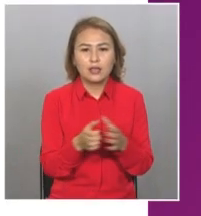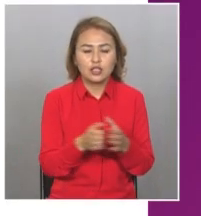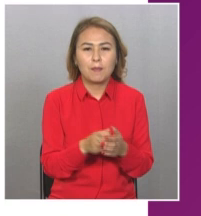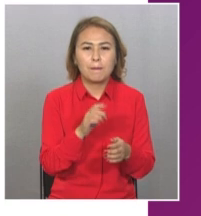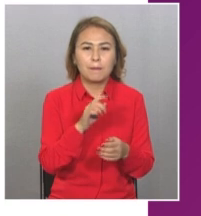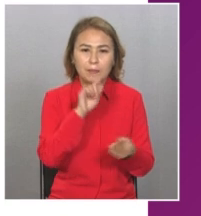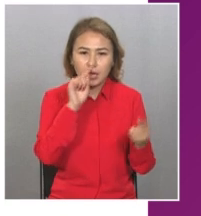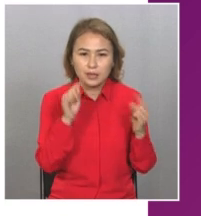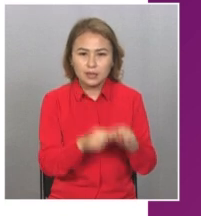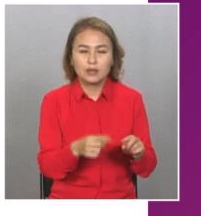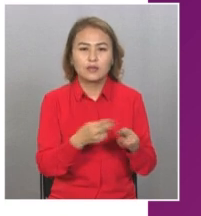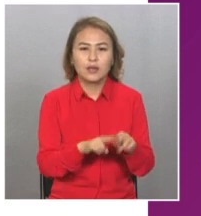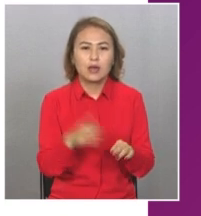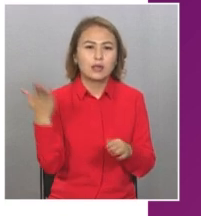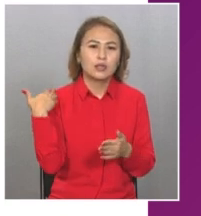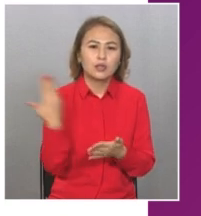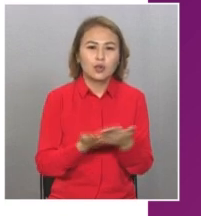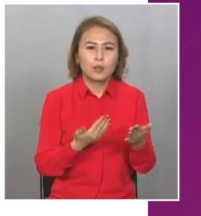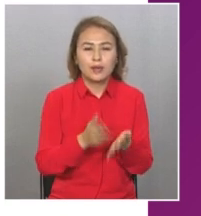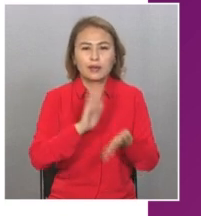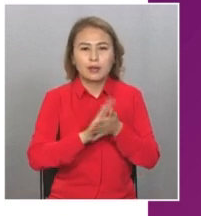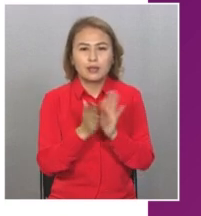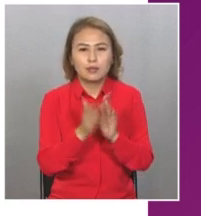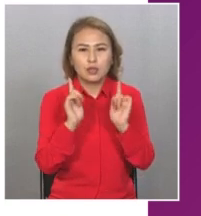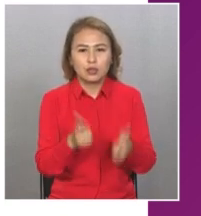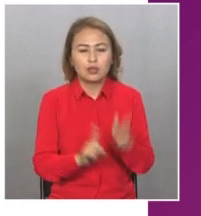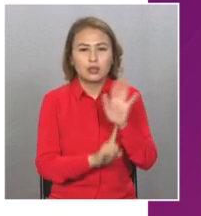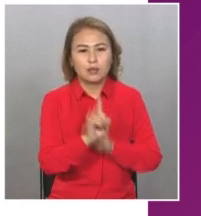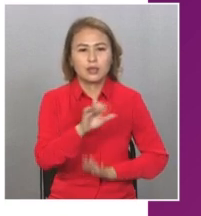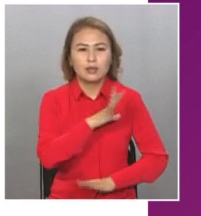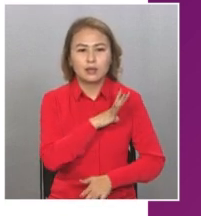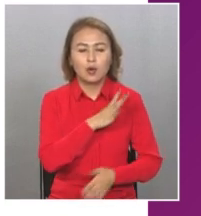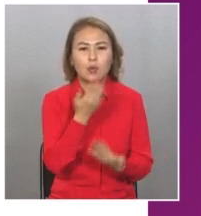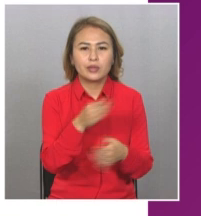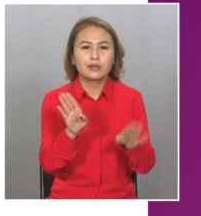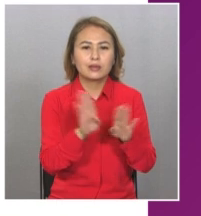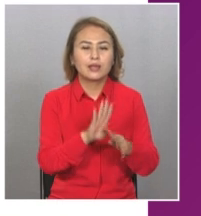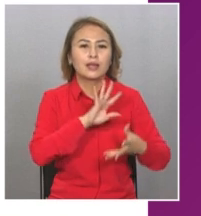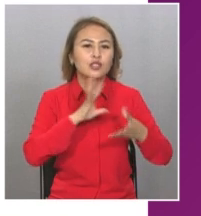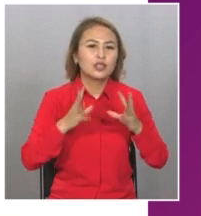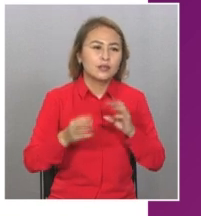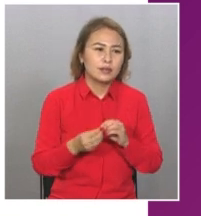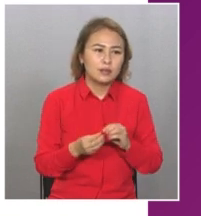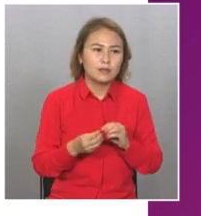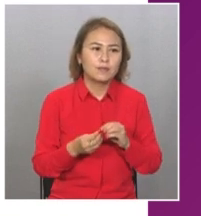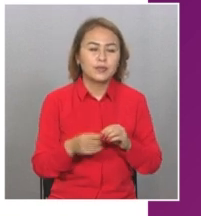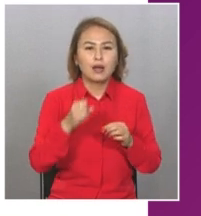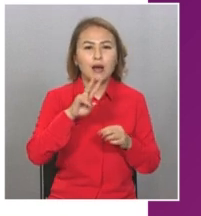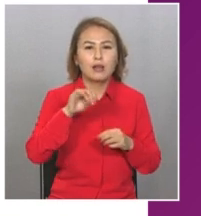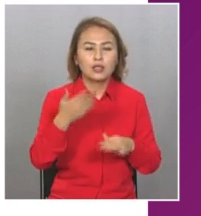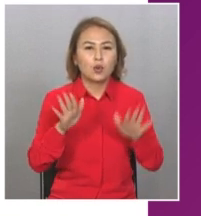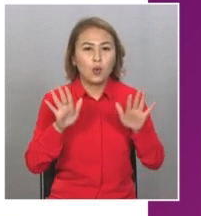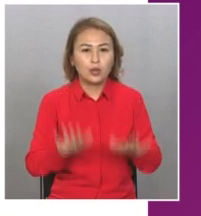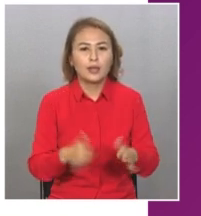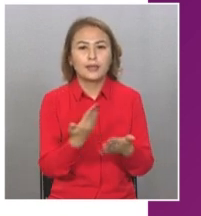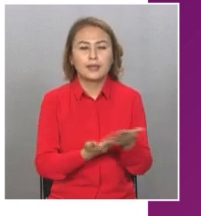қарсы шығып, кеңес үкіметімен келісімдер жүргізе бастады. Осының нәтижесінде алаш